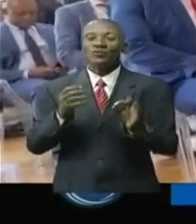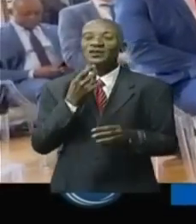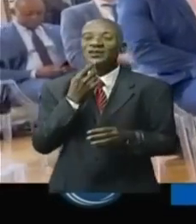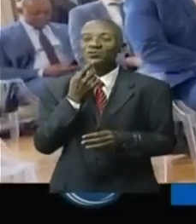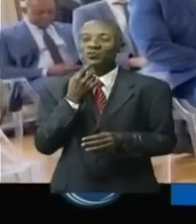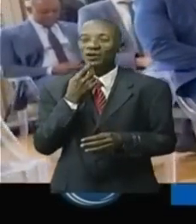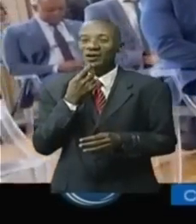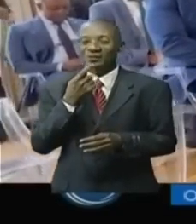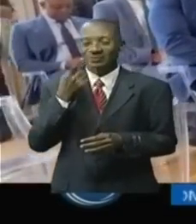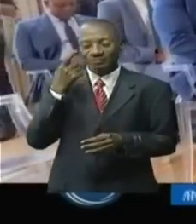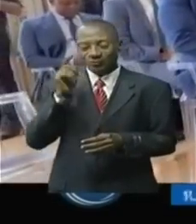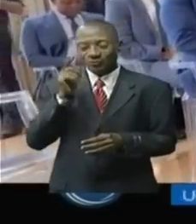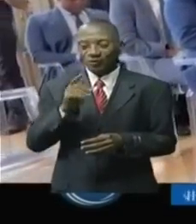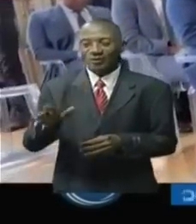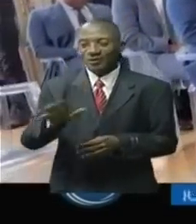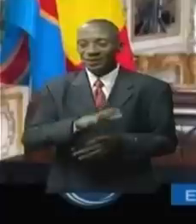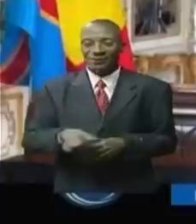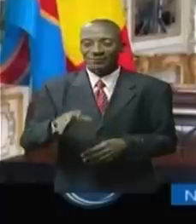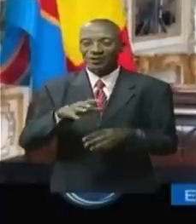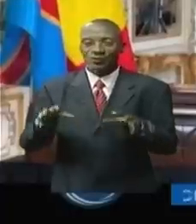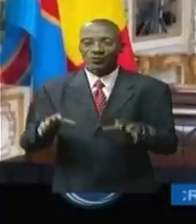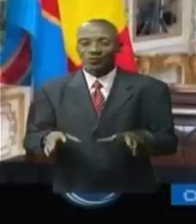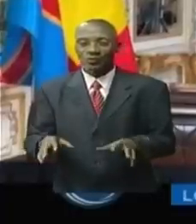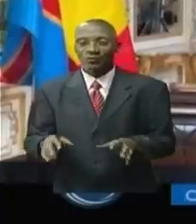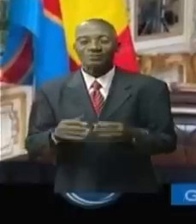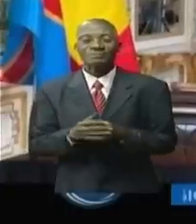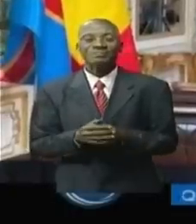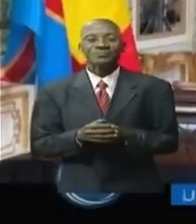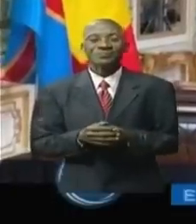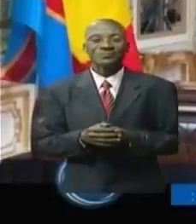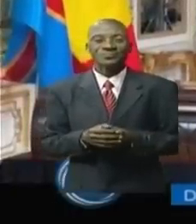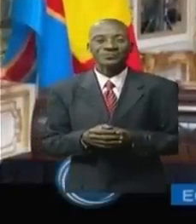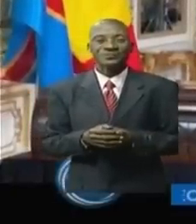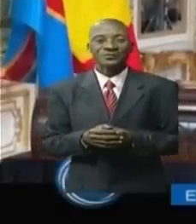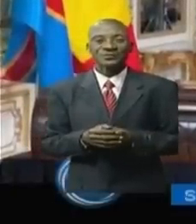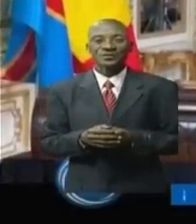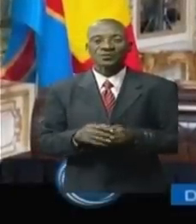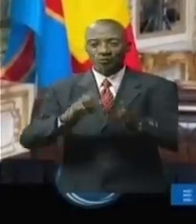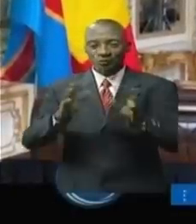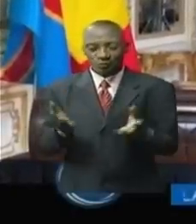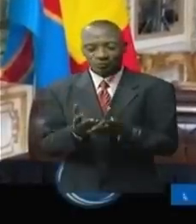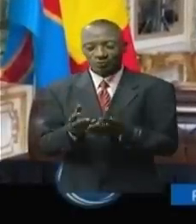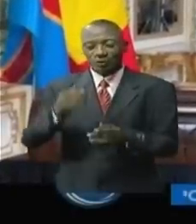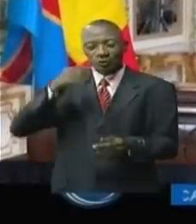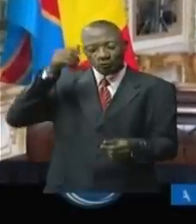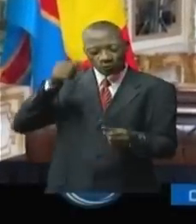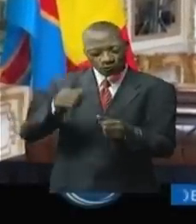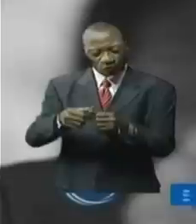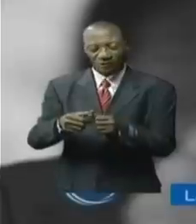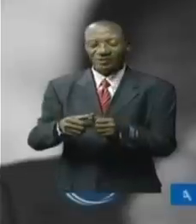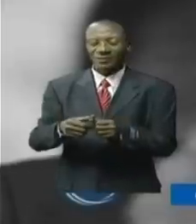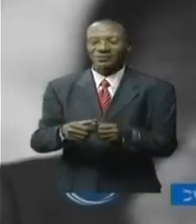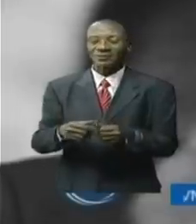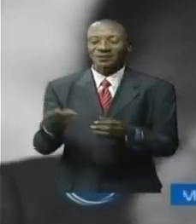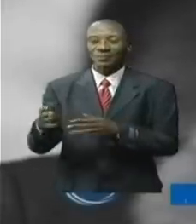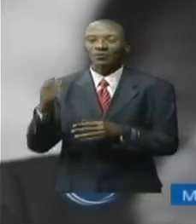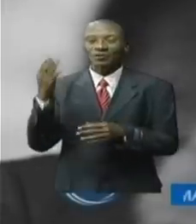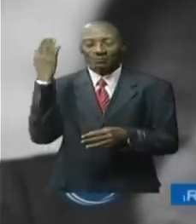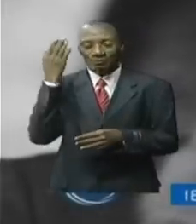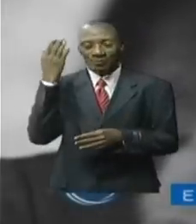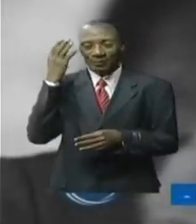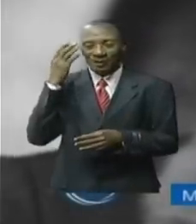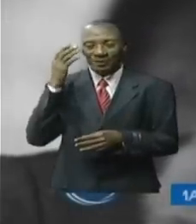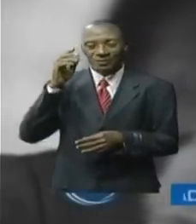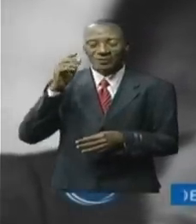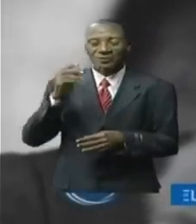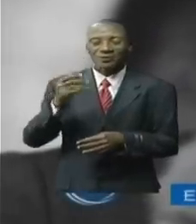figurait justement l'un de ceux dont la mémoire nous réunit ce jour. Je cite Patrice